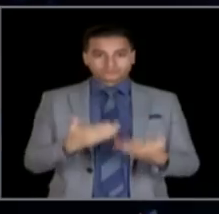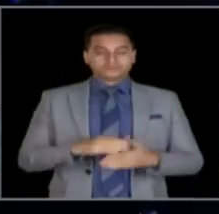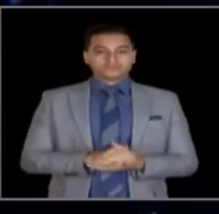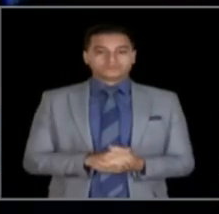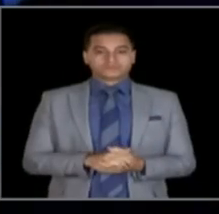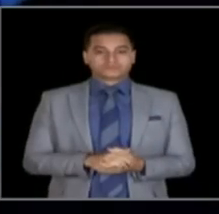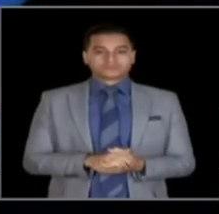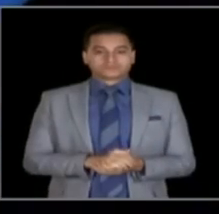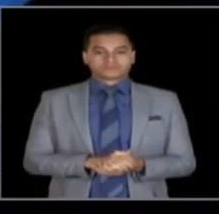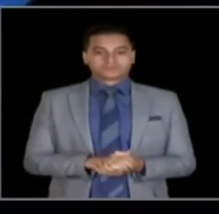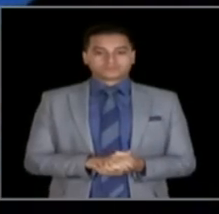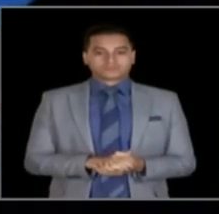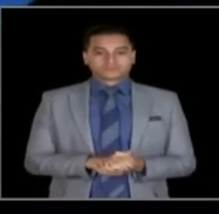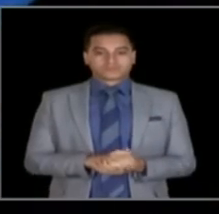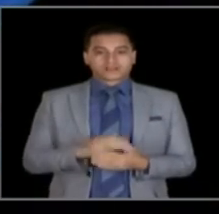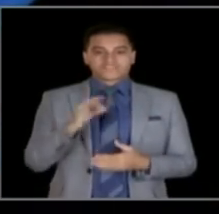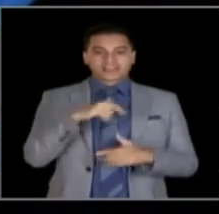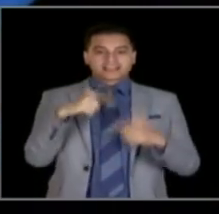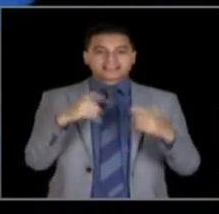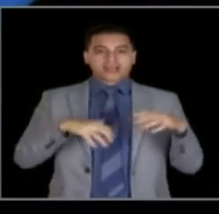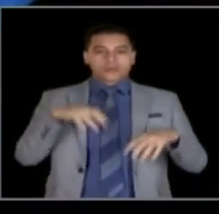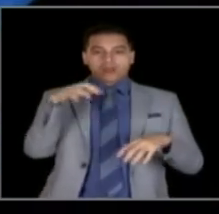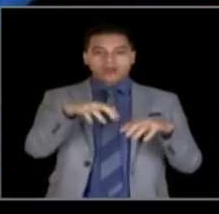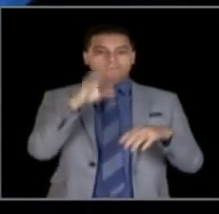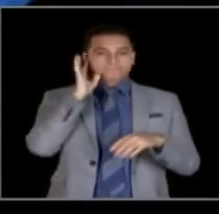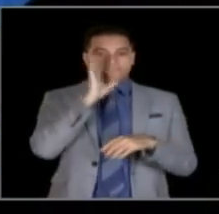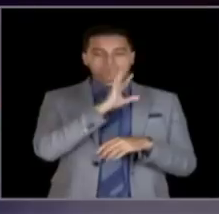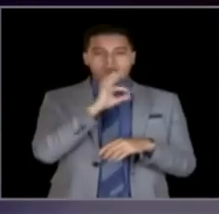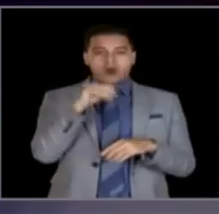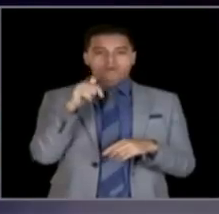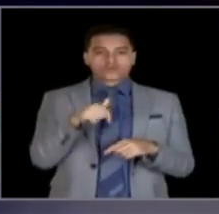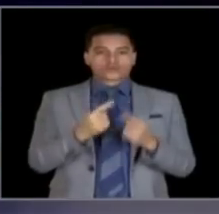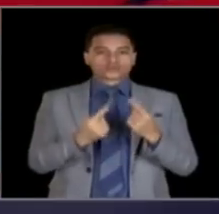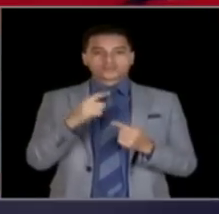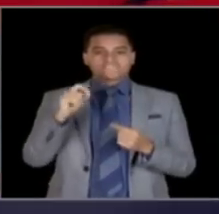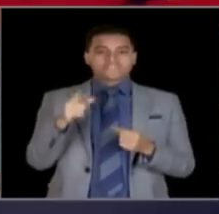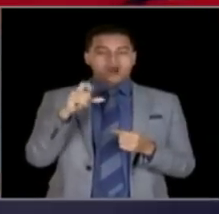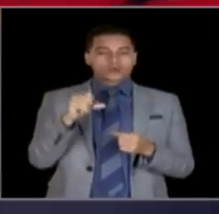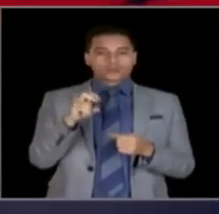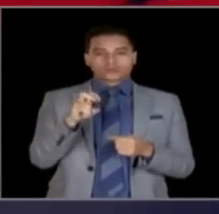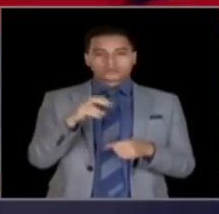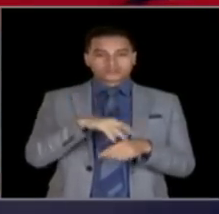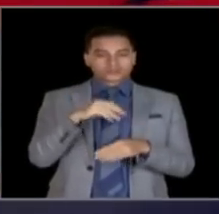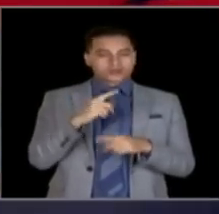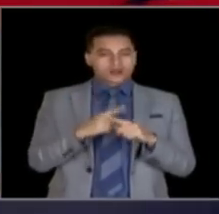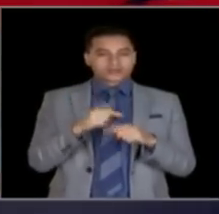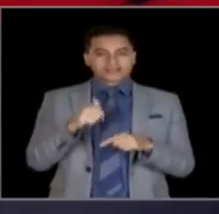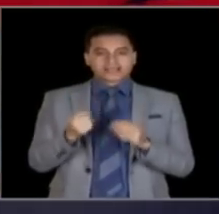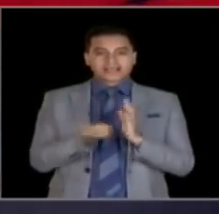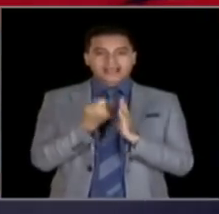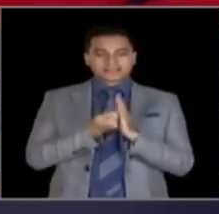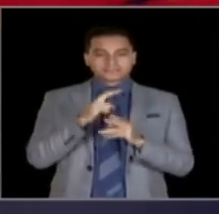كاونتر. إلى أي دولة اسكندنافية تتبع جزر فارو؟ سويد. غلط. كاتب مصري مؤلف